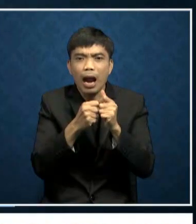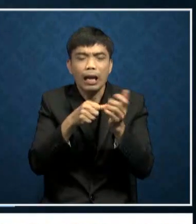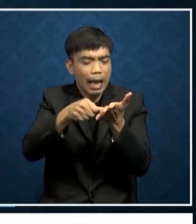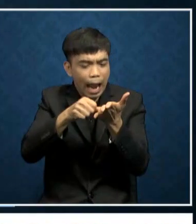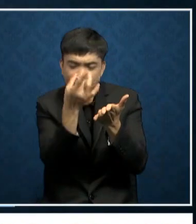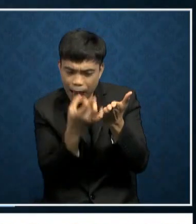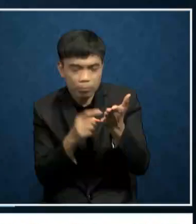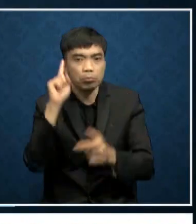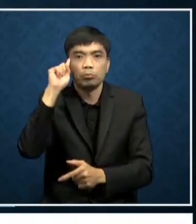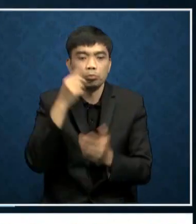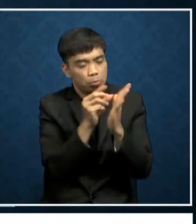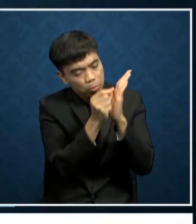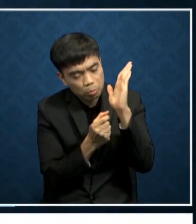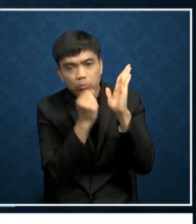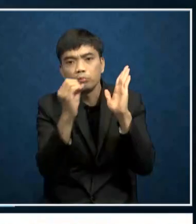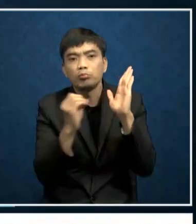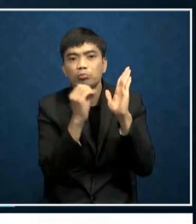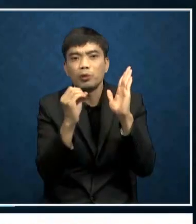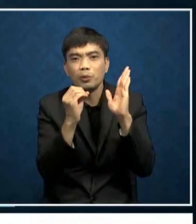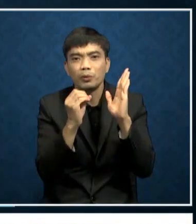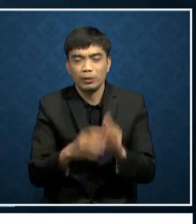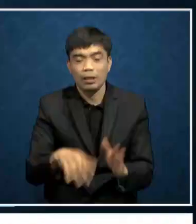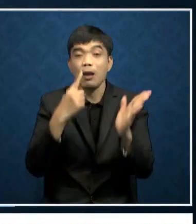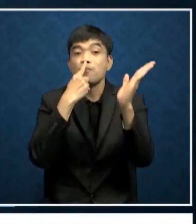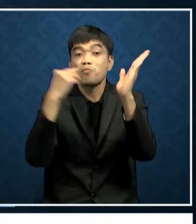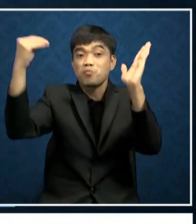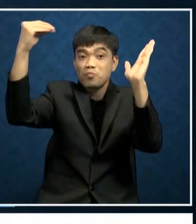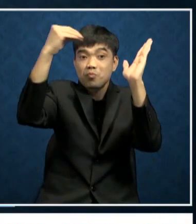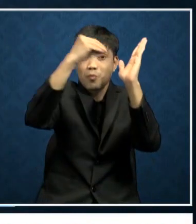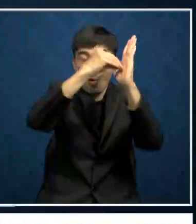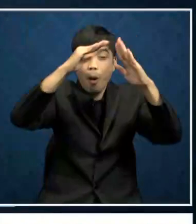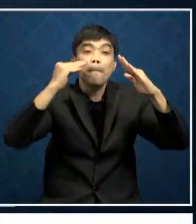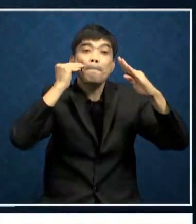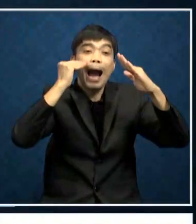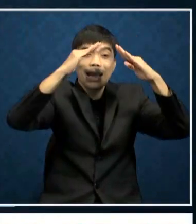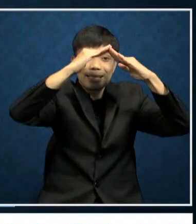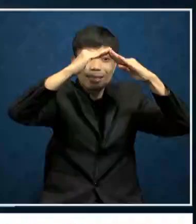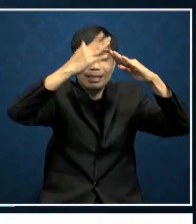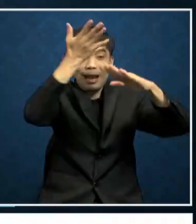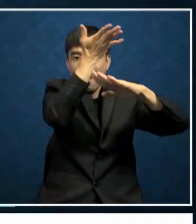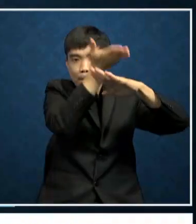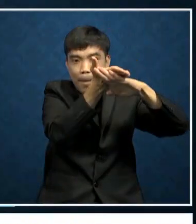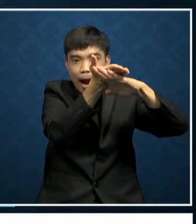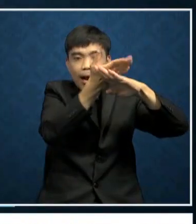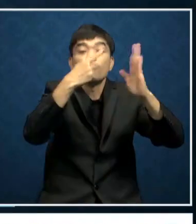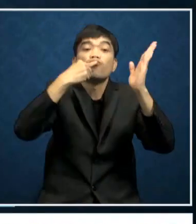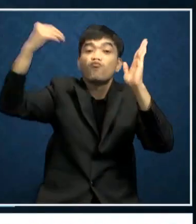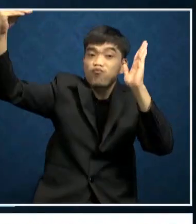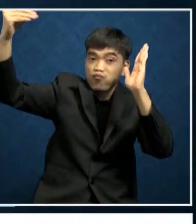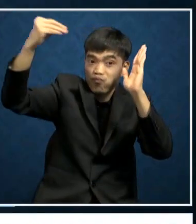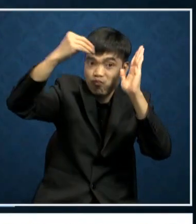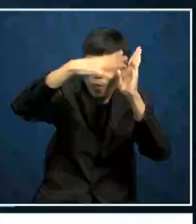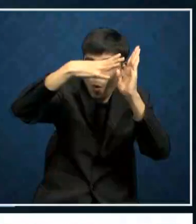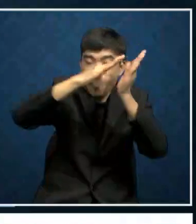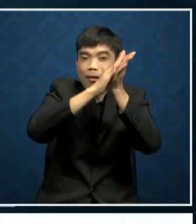กล่าวโครงการผลิตไฟฟ้าจากพลังงานแสงอาทิตย์ที่ติดตั้งบนหลังคาเอ่อกกพควร